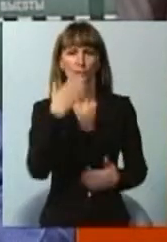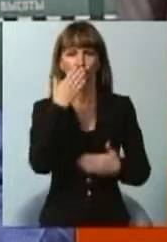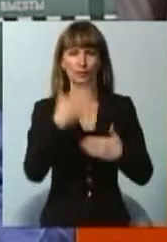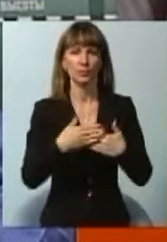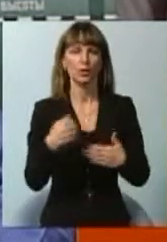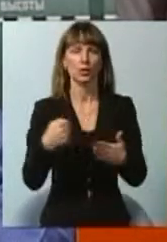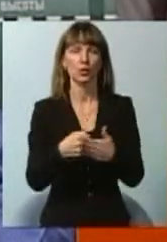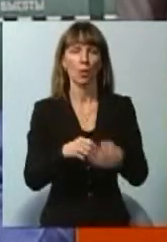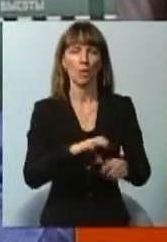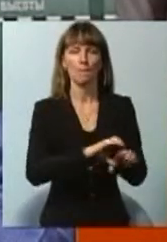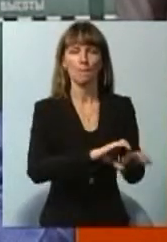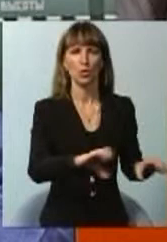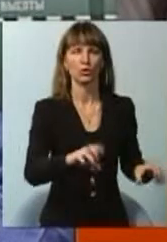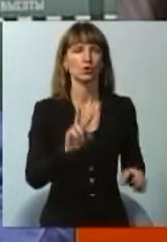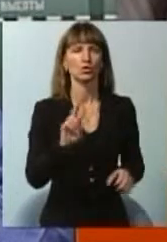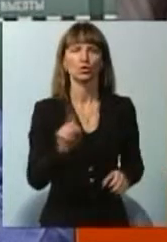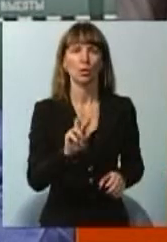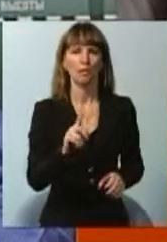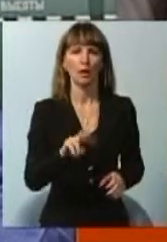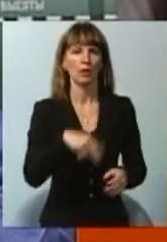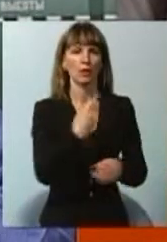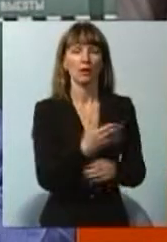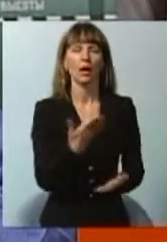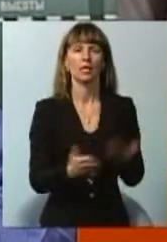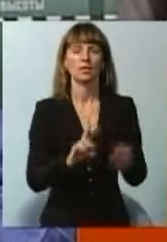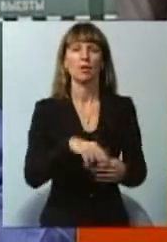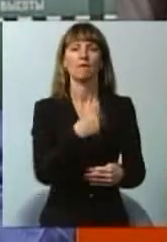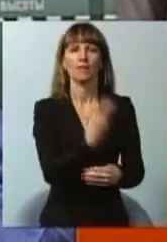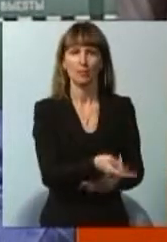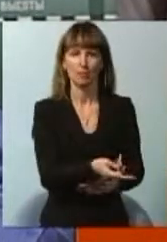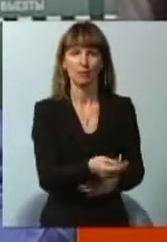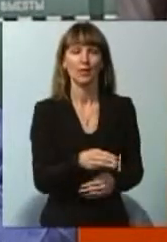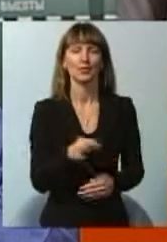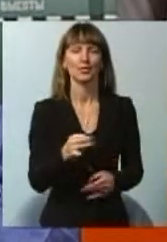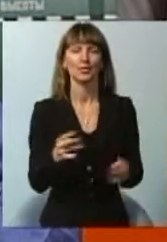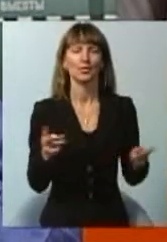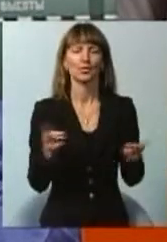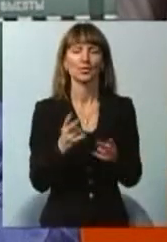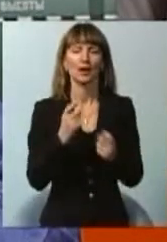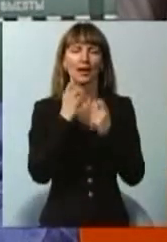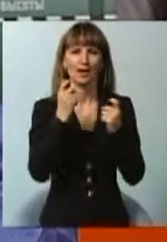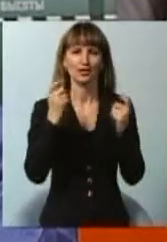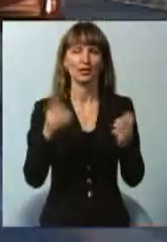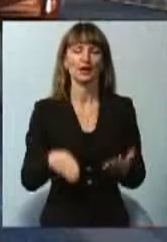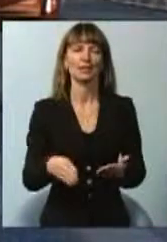близько до поручнів, щоб не випасти. А якщо вже випли, то кричіть зі всієї сили